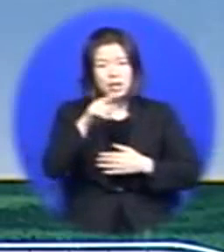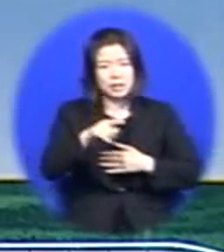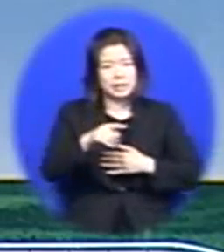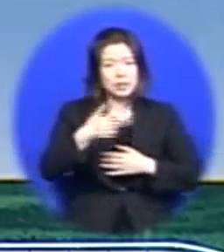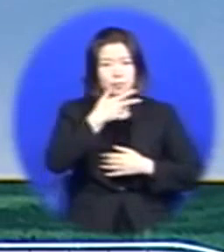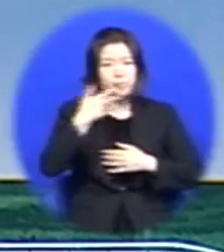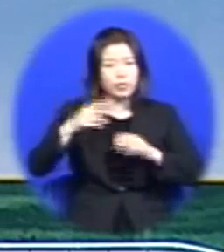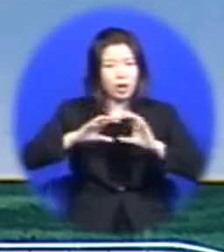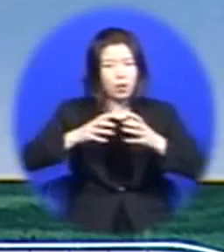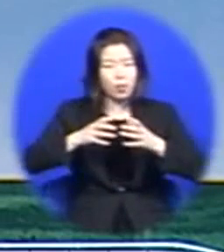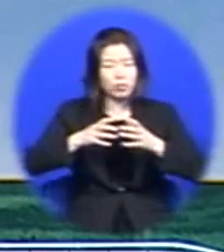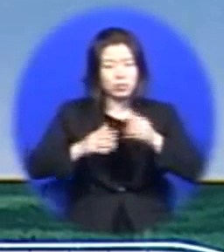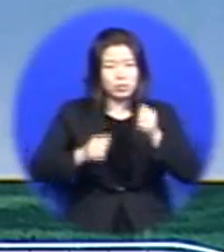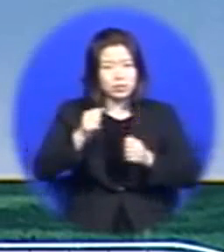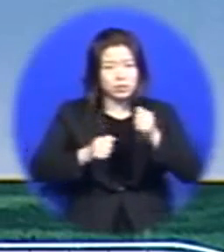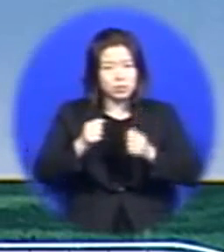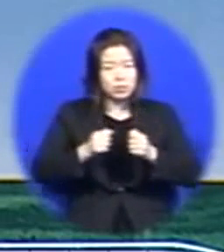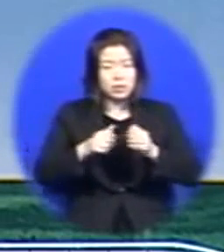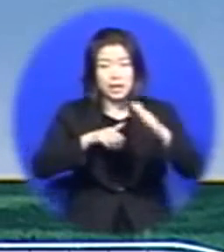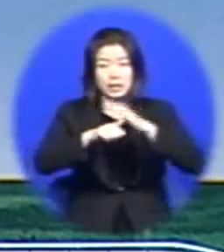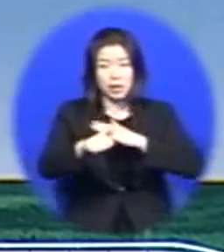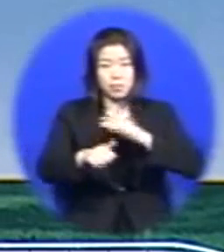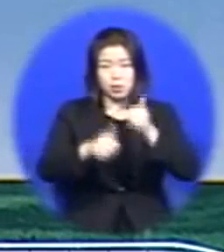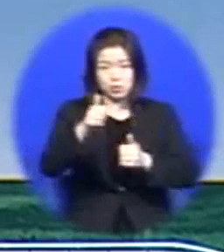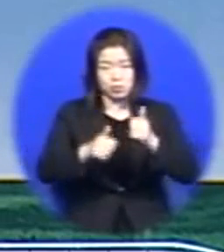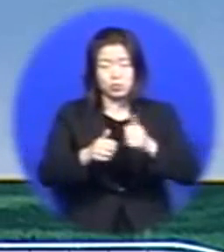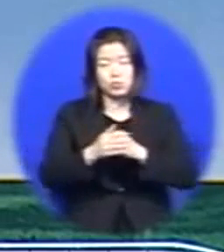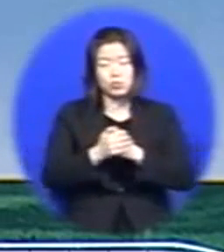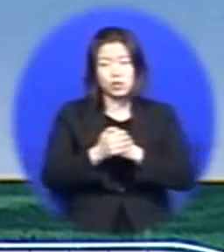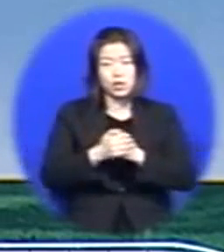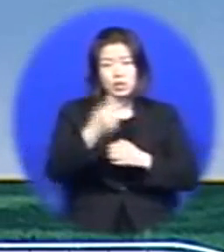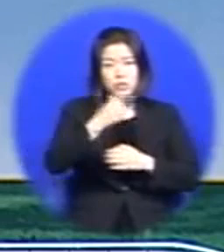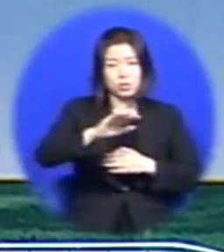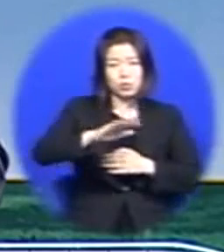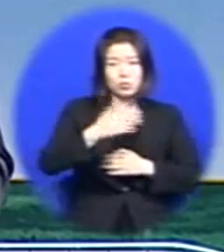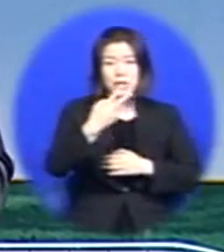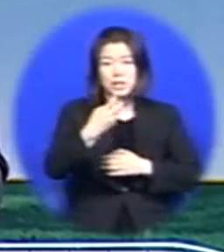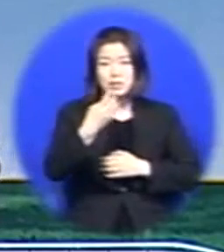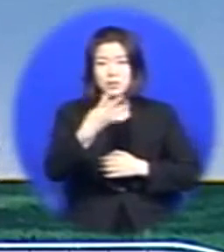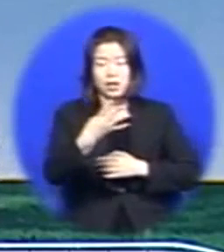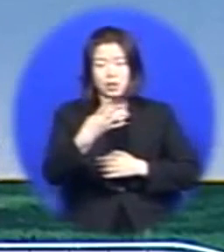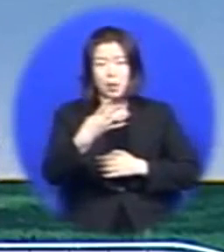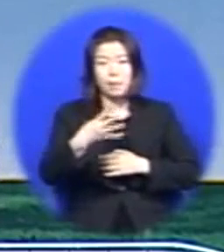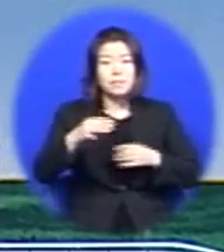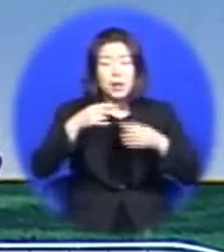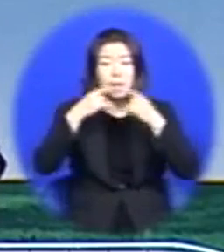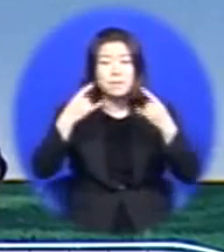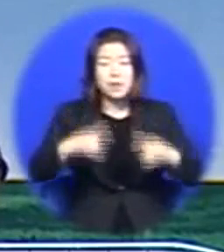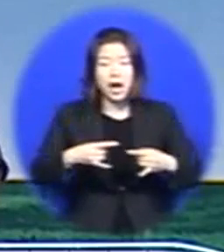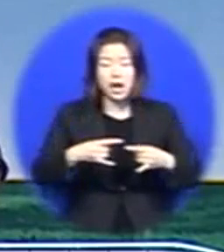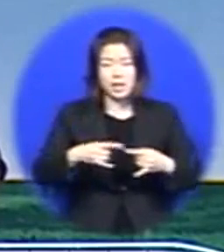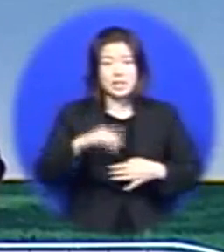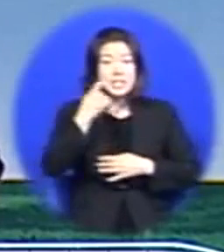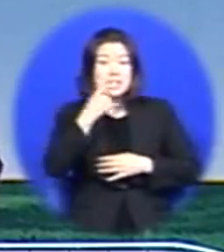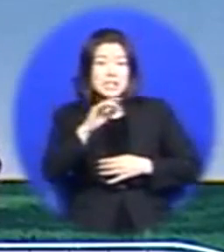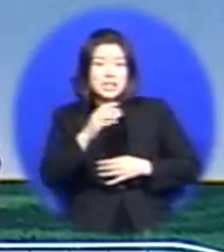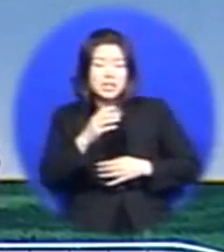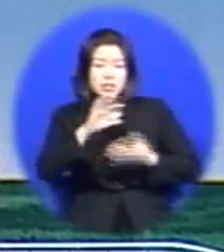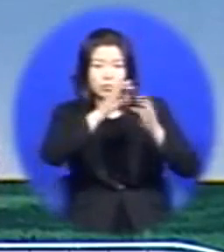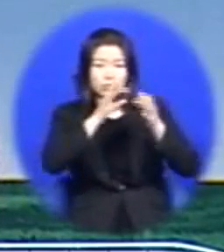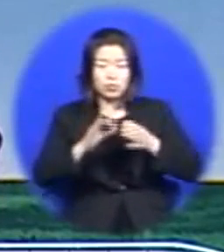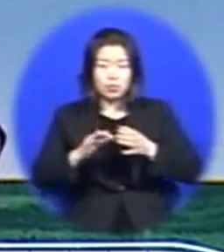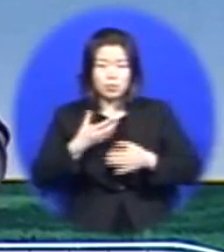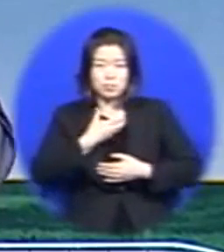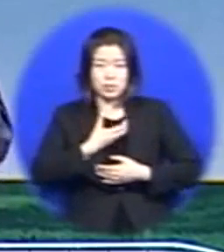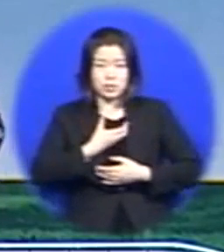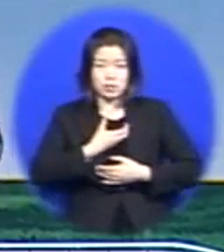영국의 육상 대표 선수였어요. 1924년 파리 올림픽 그가 금메달리스트입니다.